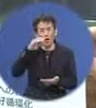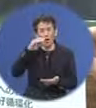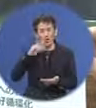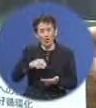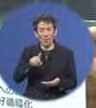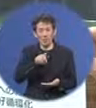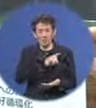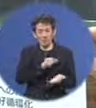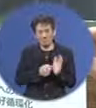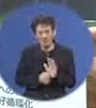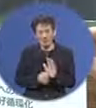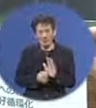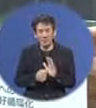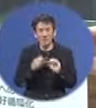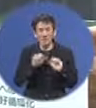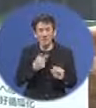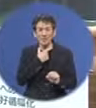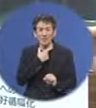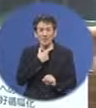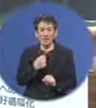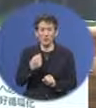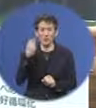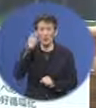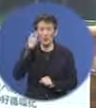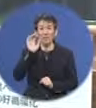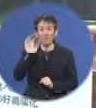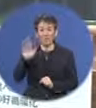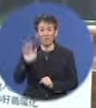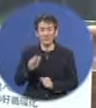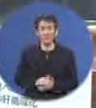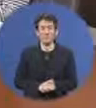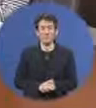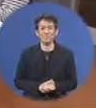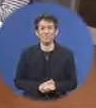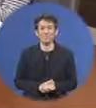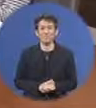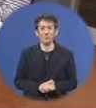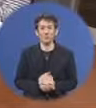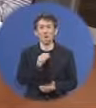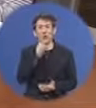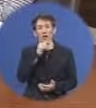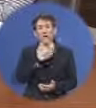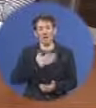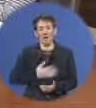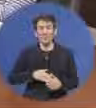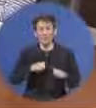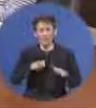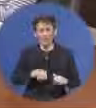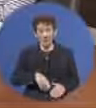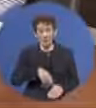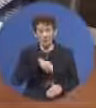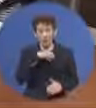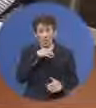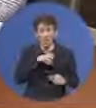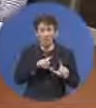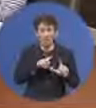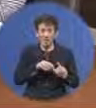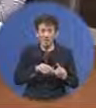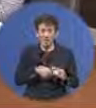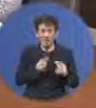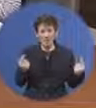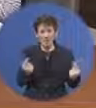こう発明してみよう、 あ、 こういうふうに思ってるんですけどね。 なるほど、わかりました、まあ、高齢化というとね、はい、